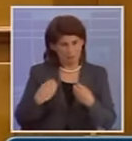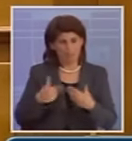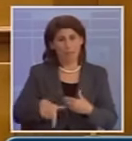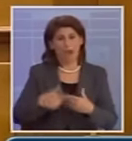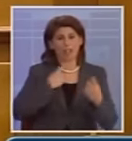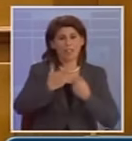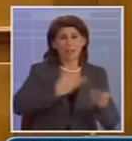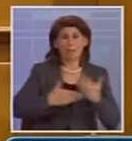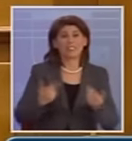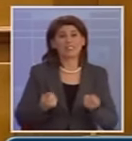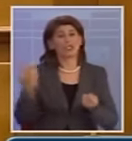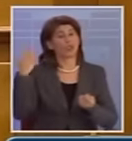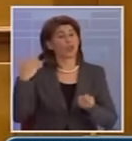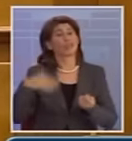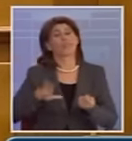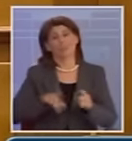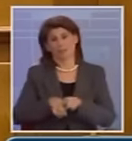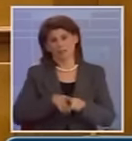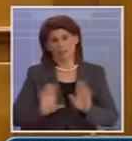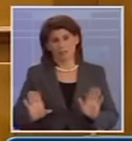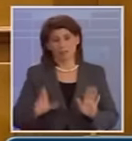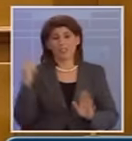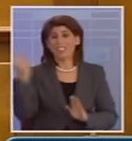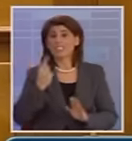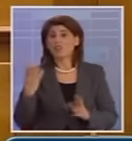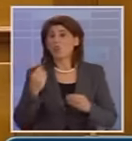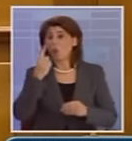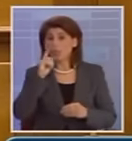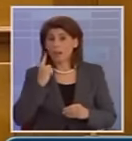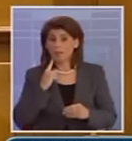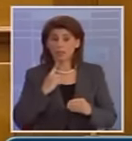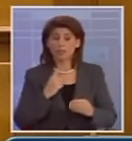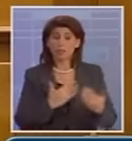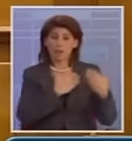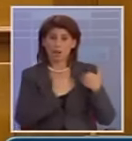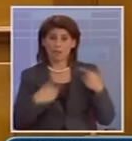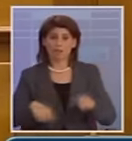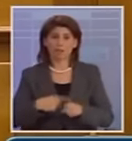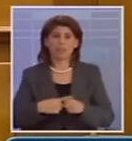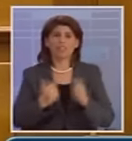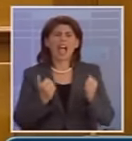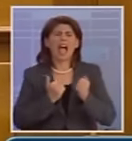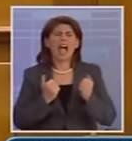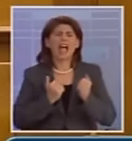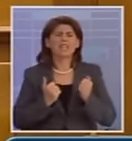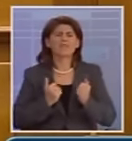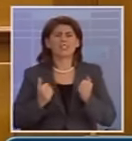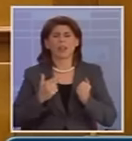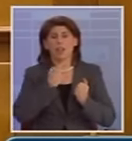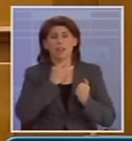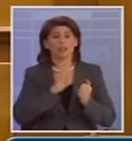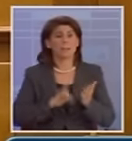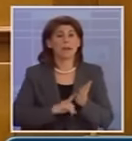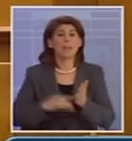τότε. Όταν αναλαμβάνεις τη χώρα σου σε συνθήκες τόσο δραματικές, έχεις ασφυκτικές ανάγκες. Πρέπει